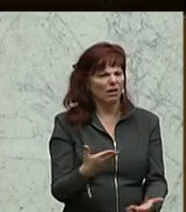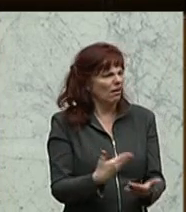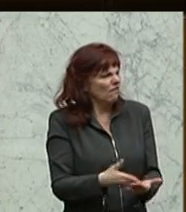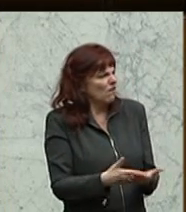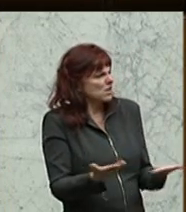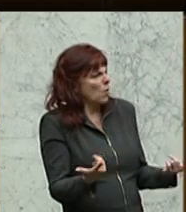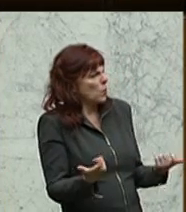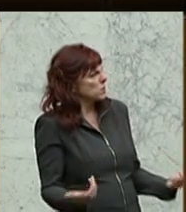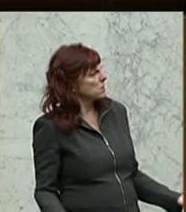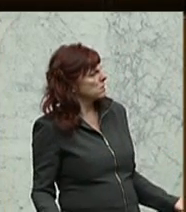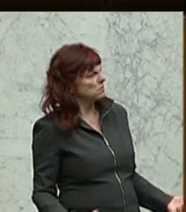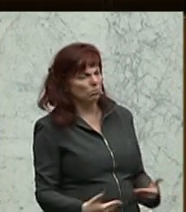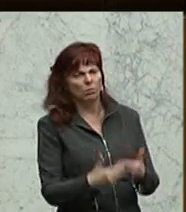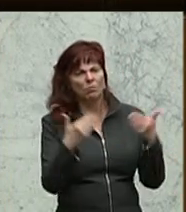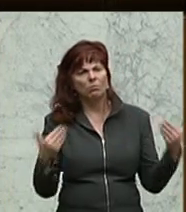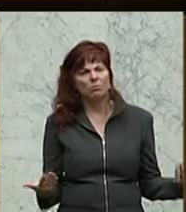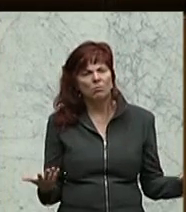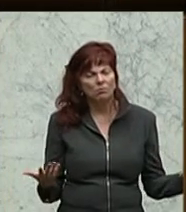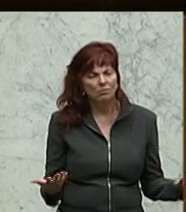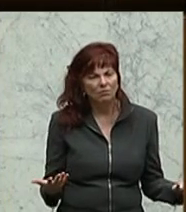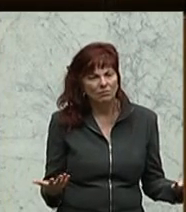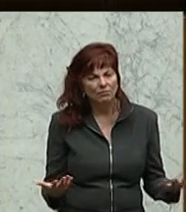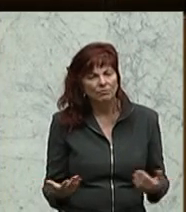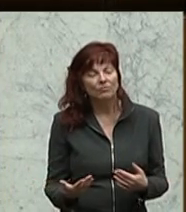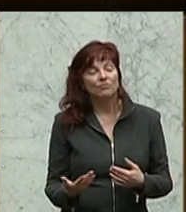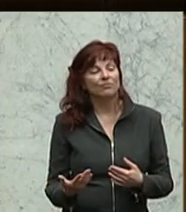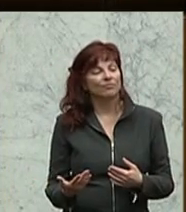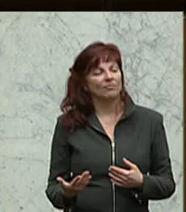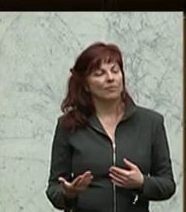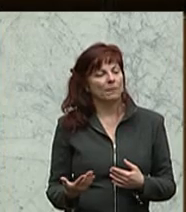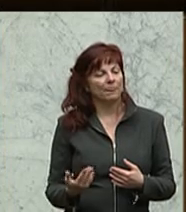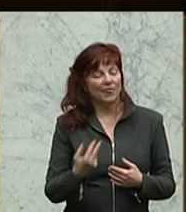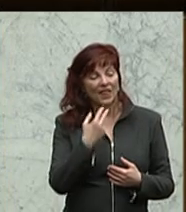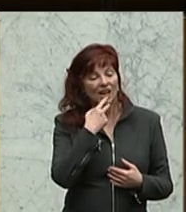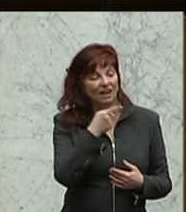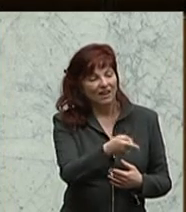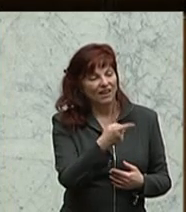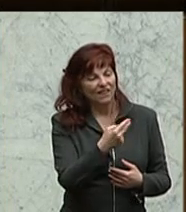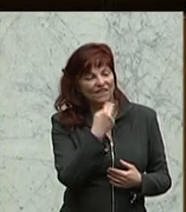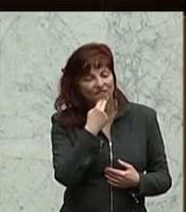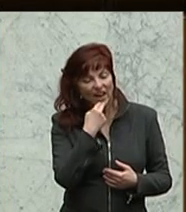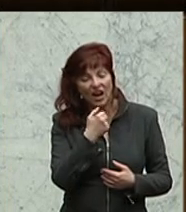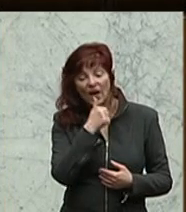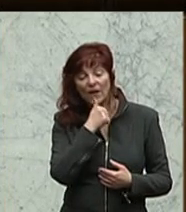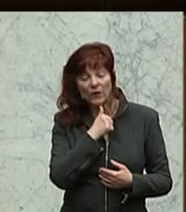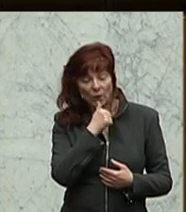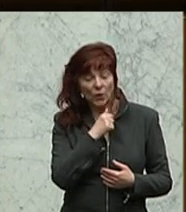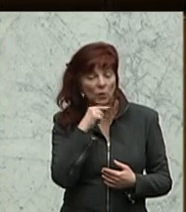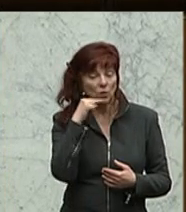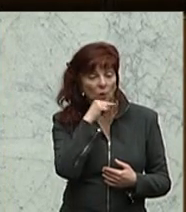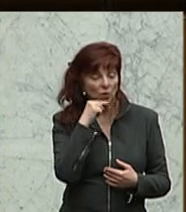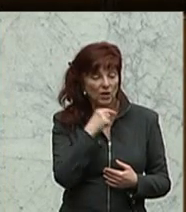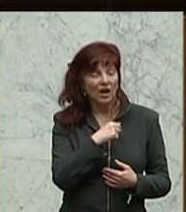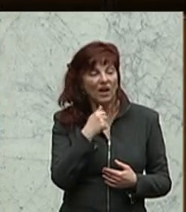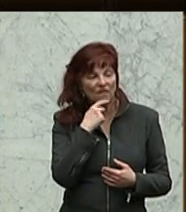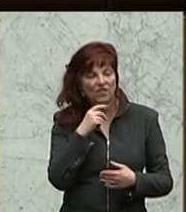das muss man schon wissen. Wer grün wählt, hat diese ÖVP im Bett. Oder umgekehrt, wer ÖVP wählt, hat die Grünen im